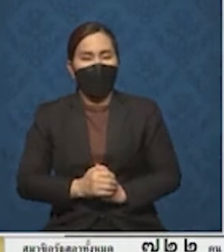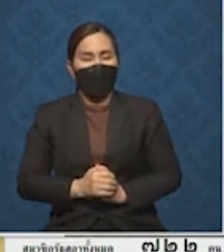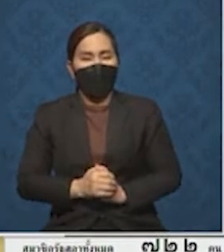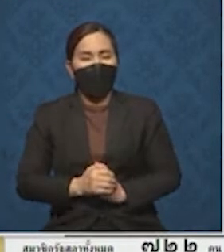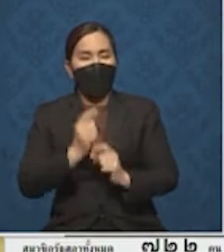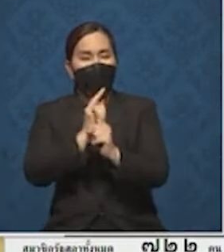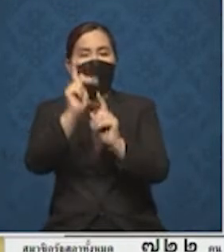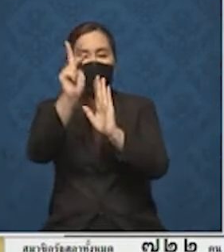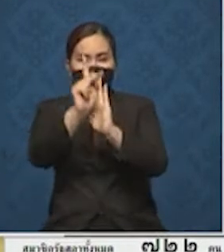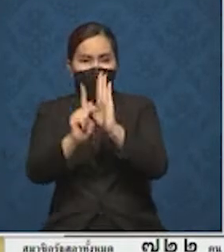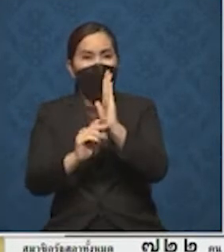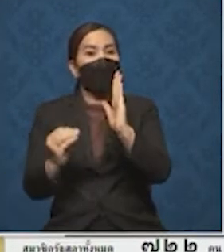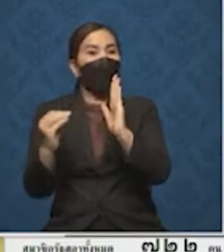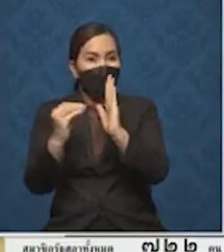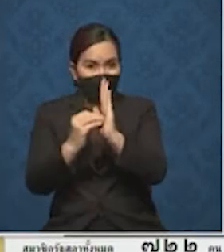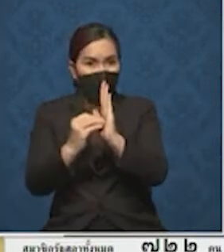ายปัญญัติ